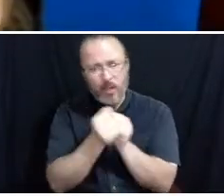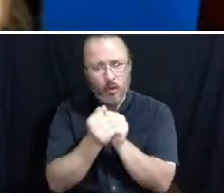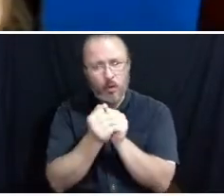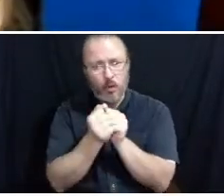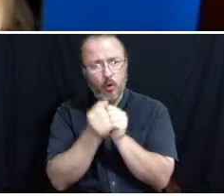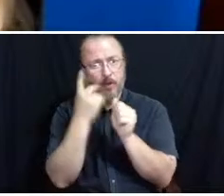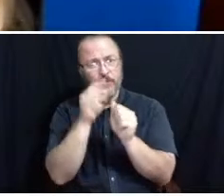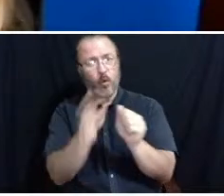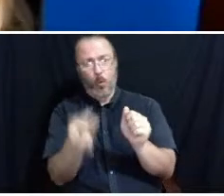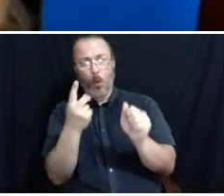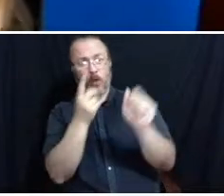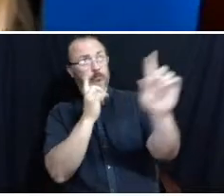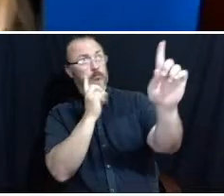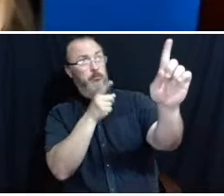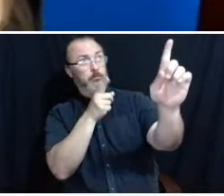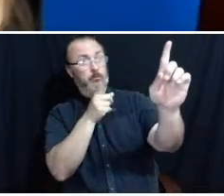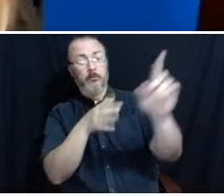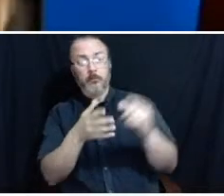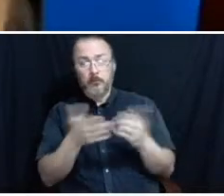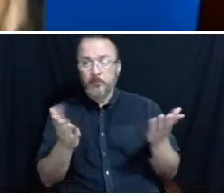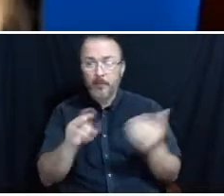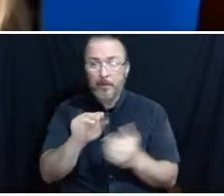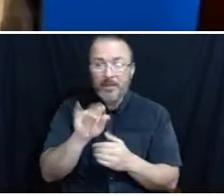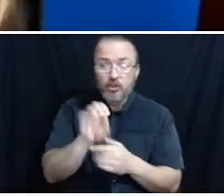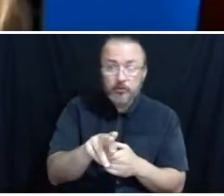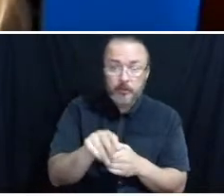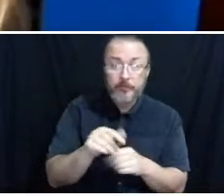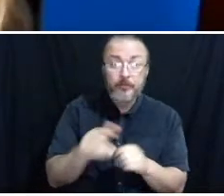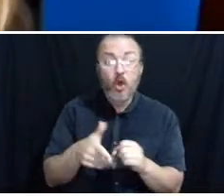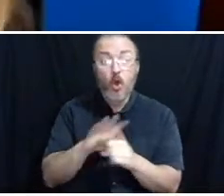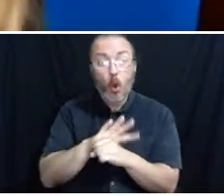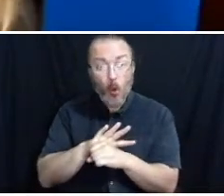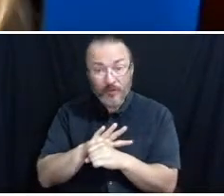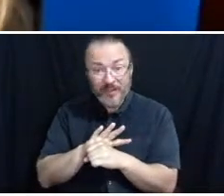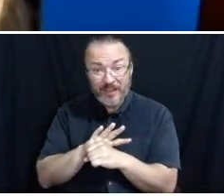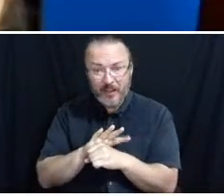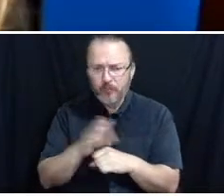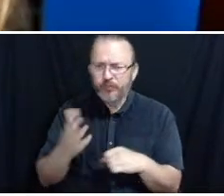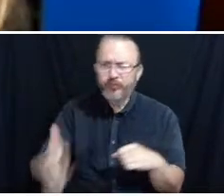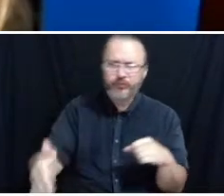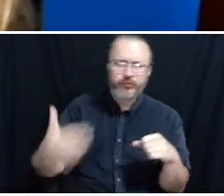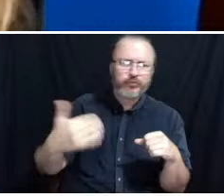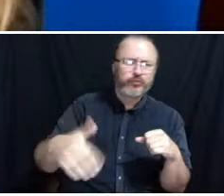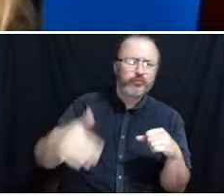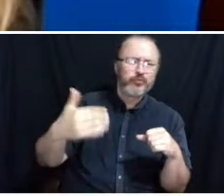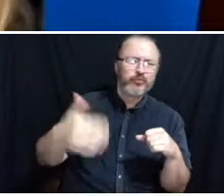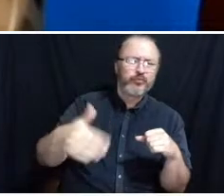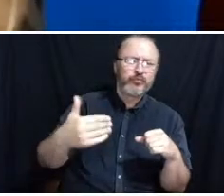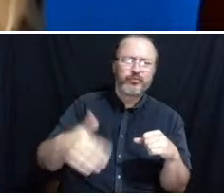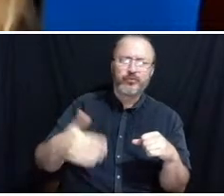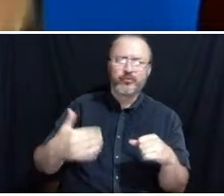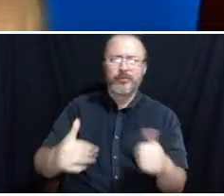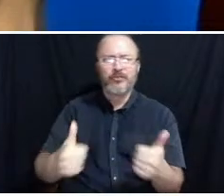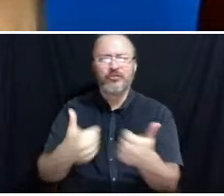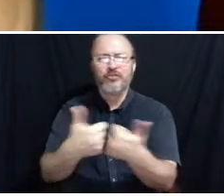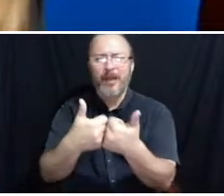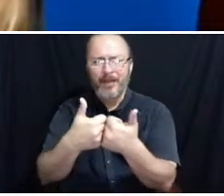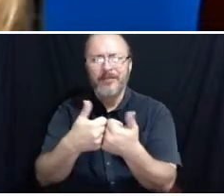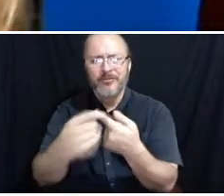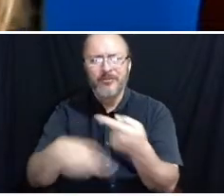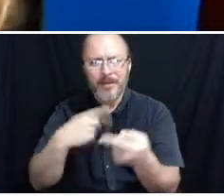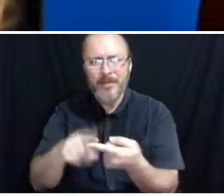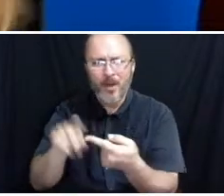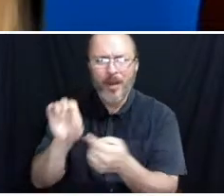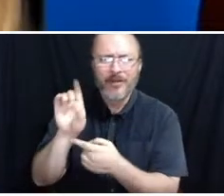La pandémie de la COVID-19 cause des problèmes sans précédent pour l'éducation inclusive, en exposant la